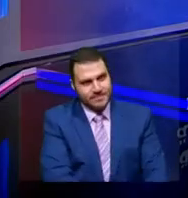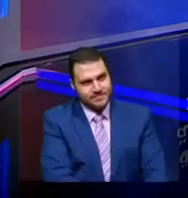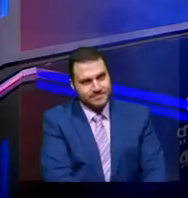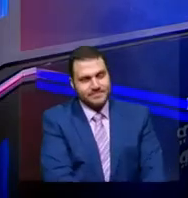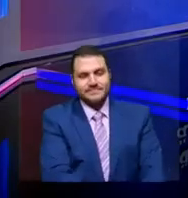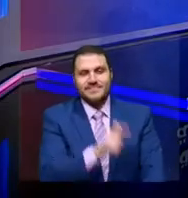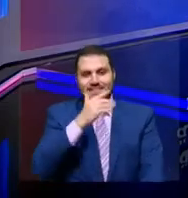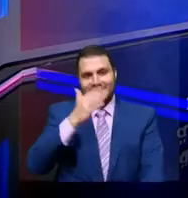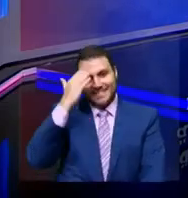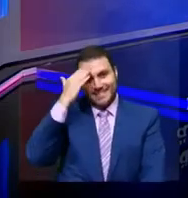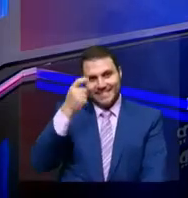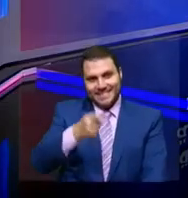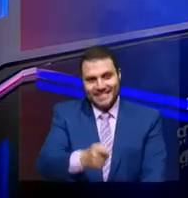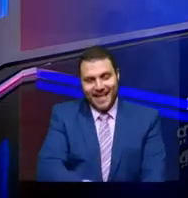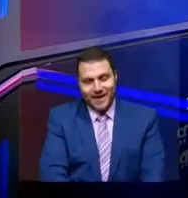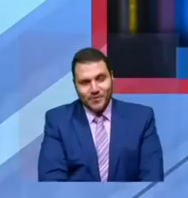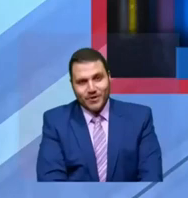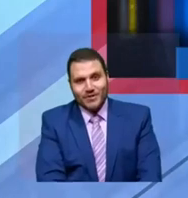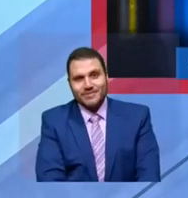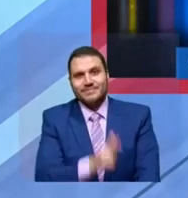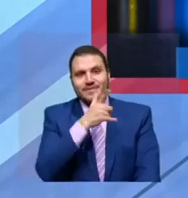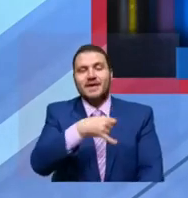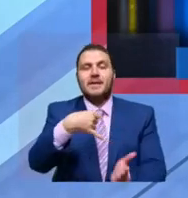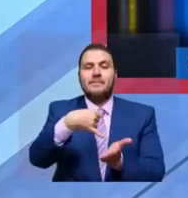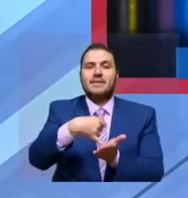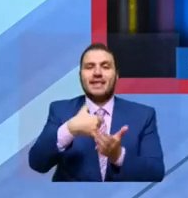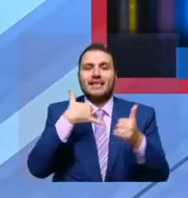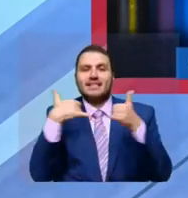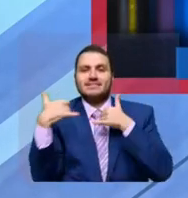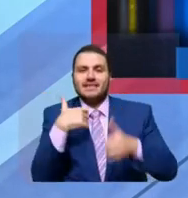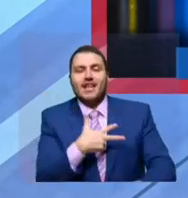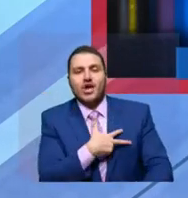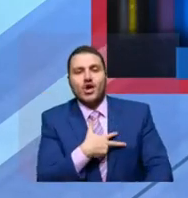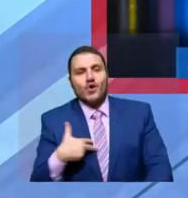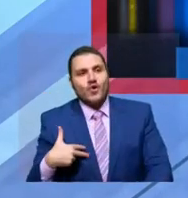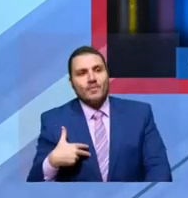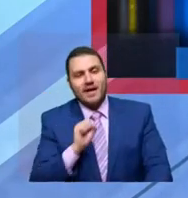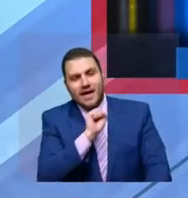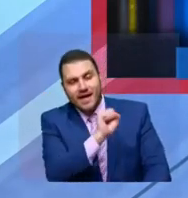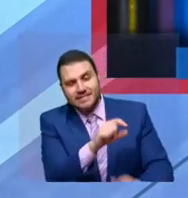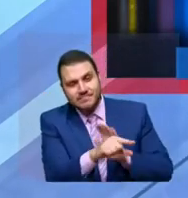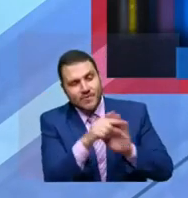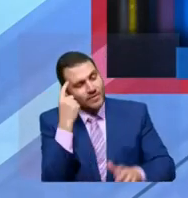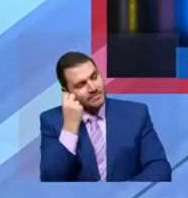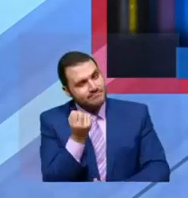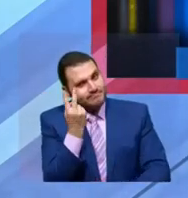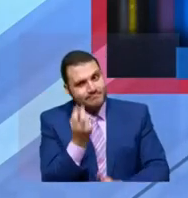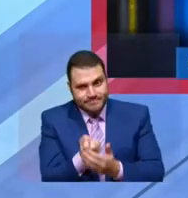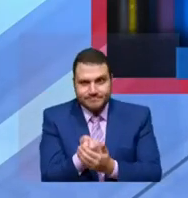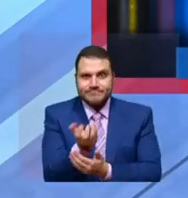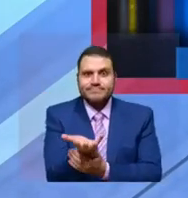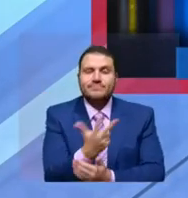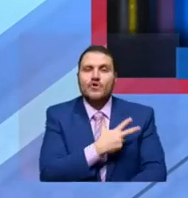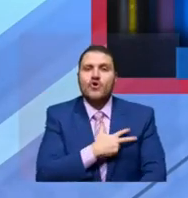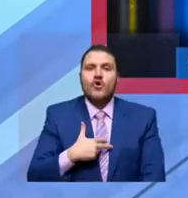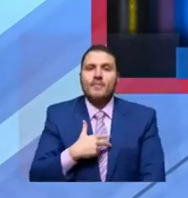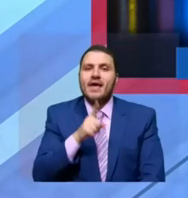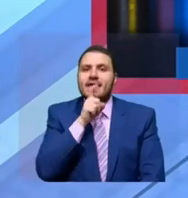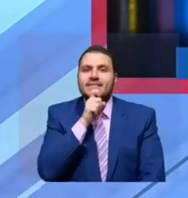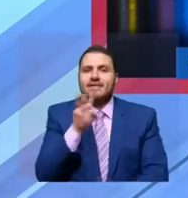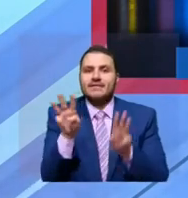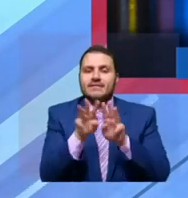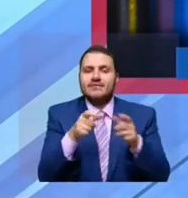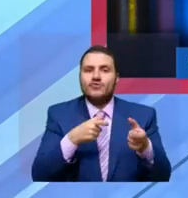السلام عليكم. طبعا مركز الاتصال الحكومي هو أحد مبادرات استراتيجية حكومة قطر الرقمية وأحد